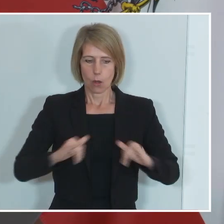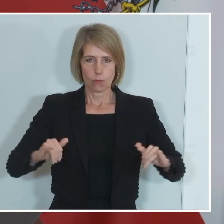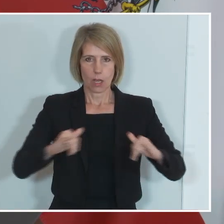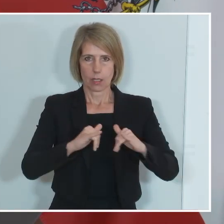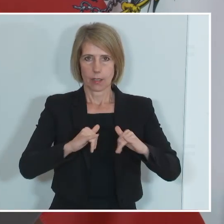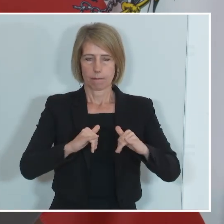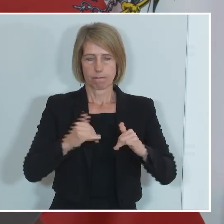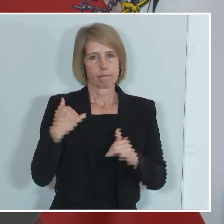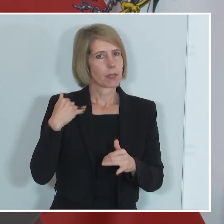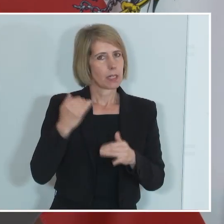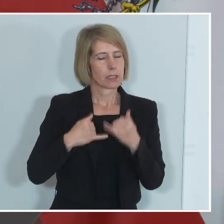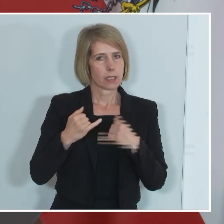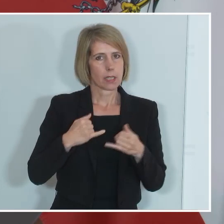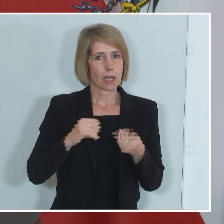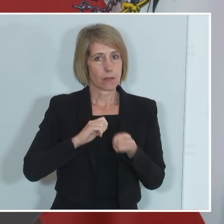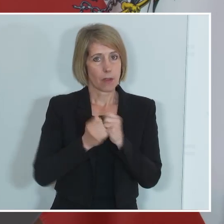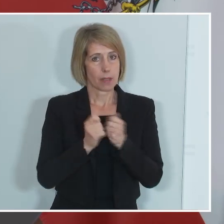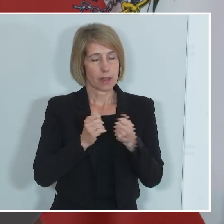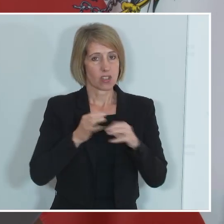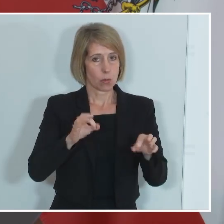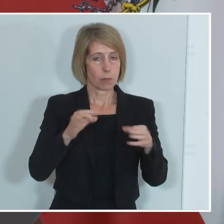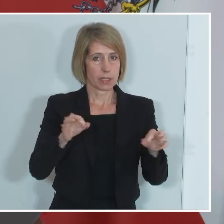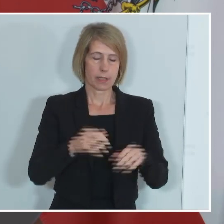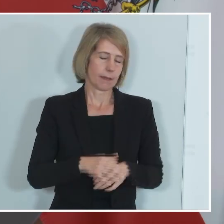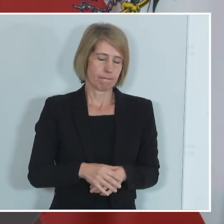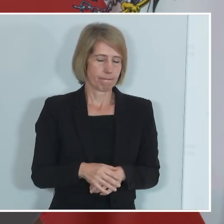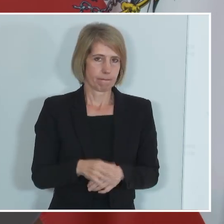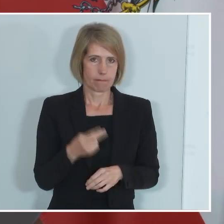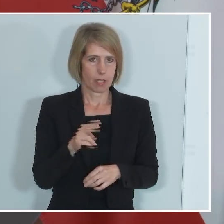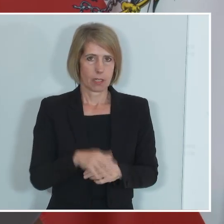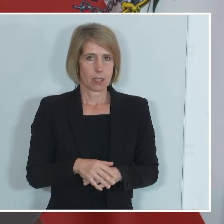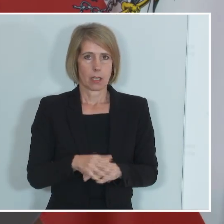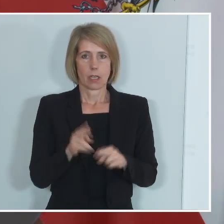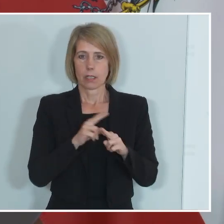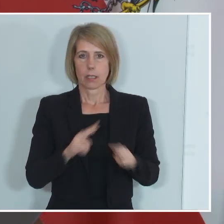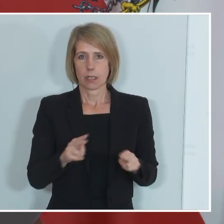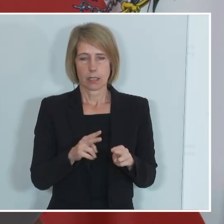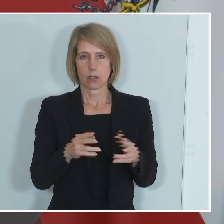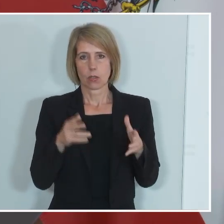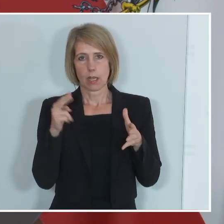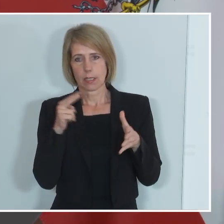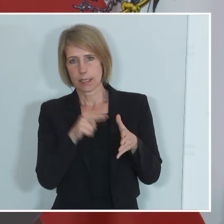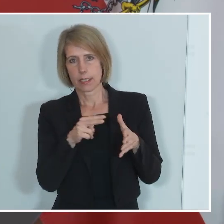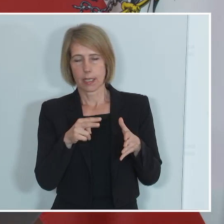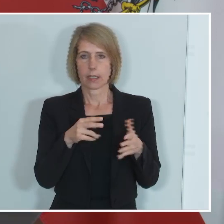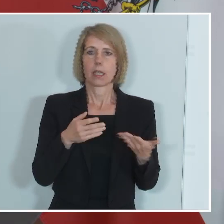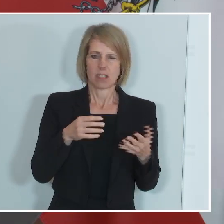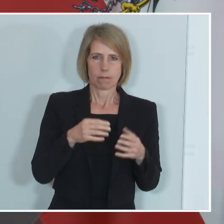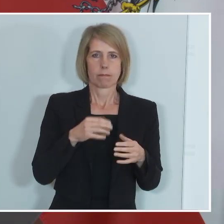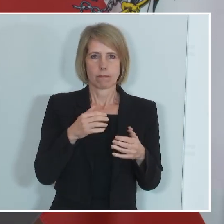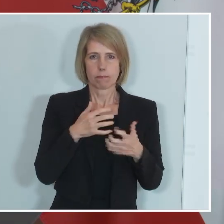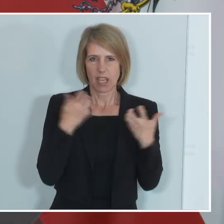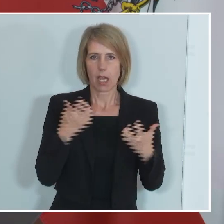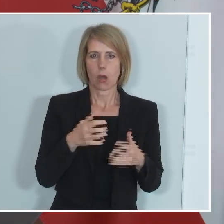Jahren wohl nicht zum Besseren verändert hat. Ich möchte sagen, die internationale See ist deutlich rauer geworden und wir müssen auch